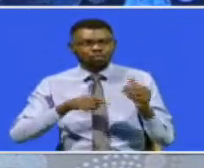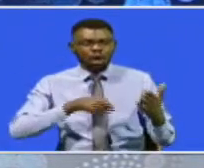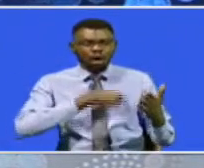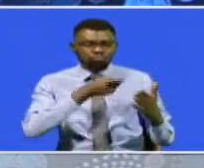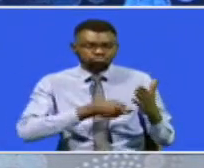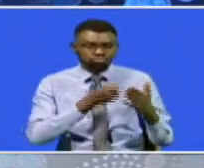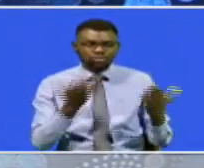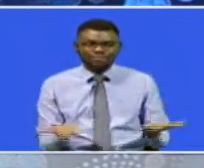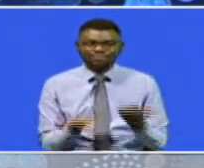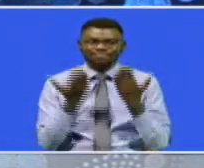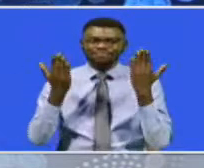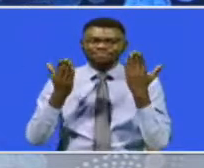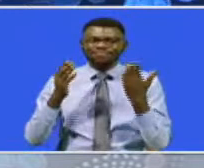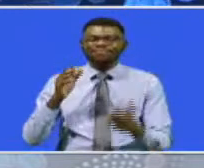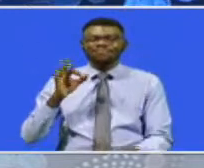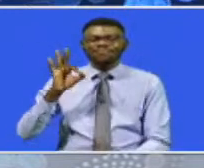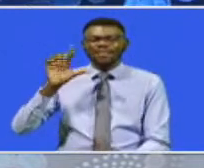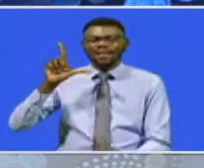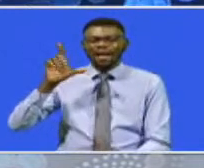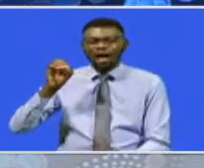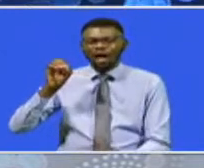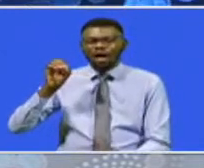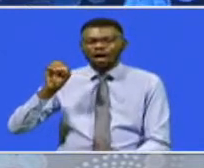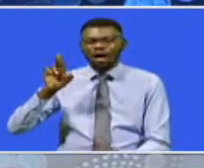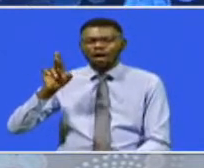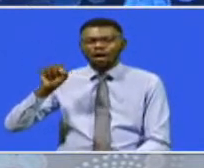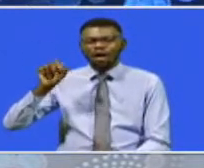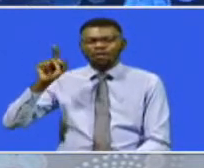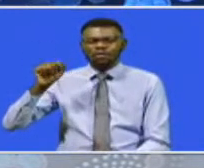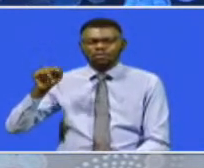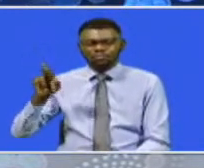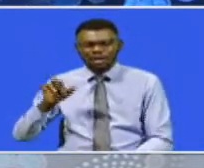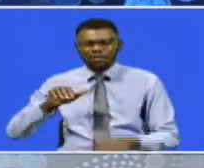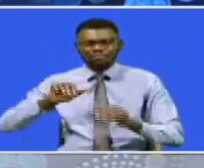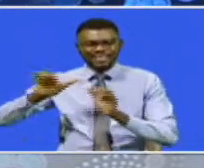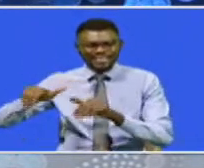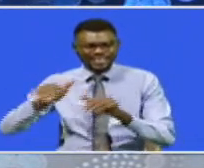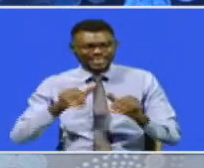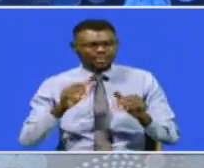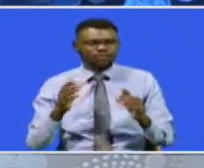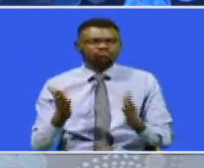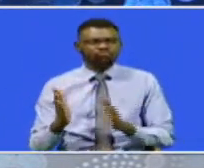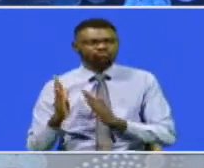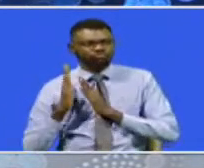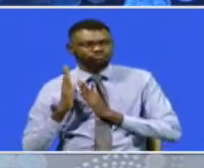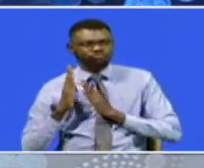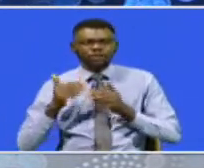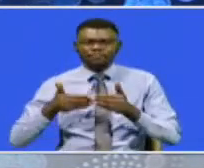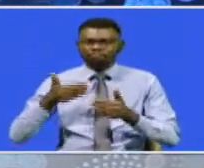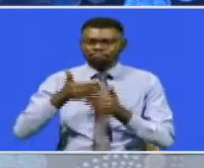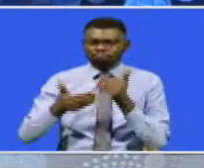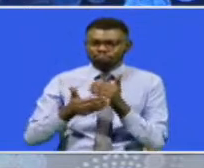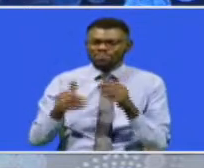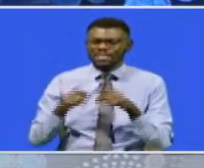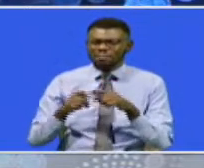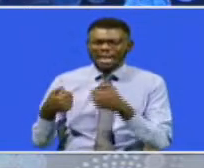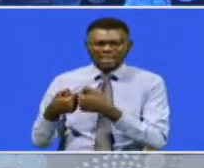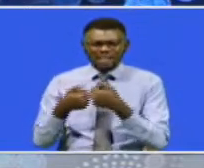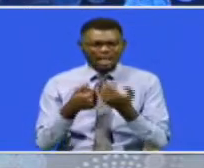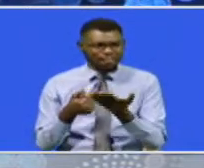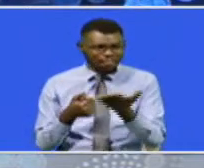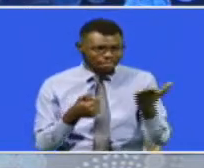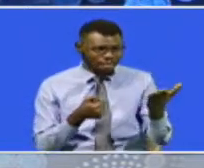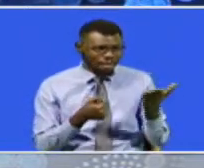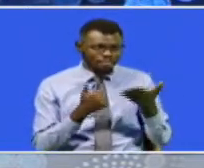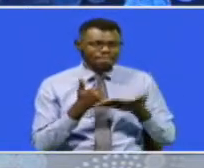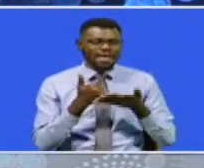fluorspar, uimarishaji wa kilimo, usalama, muundo msingi na afya, huku akiahidi kuzitatua changamoto ambazo zinawakabili